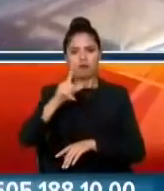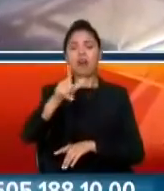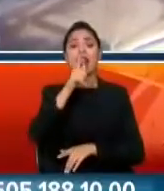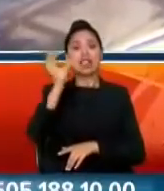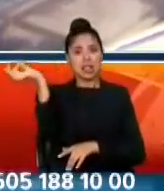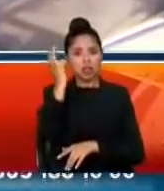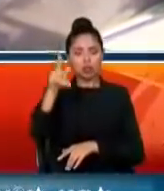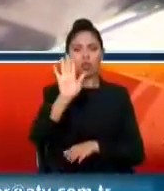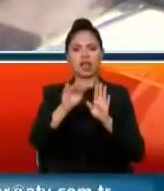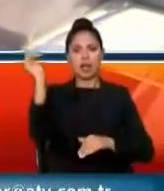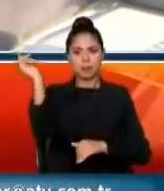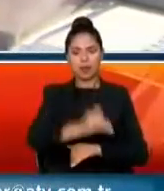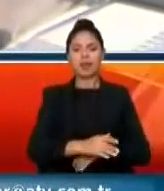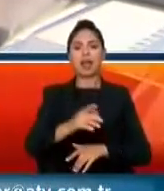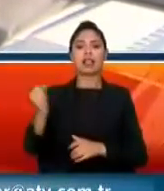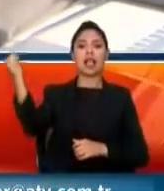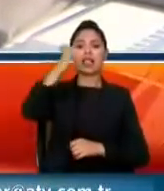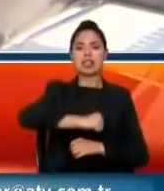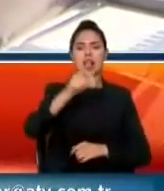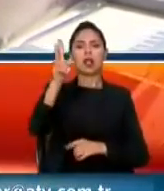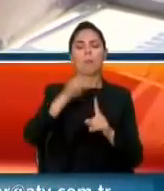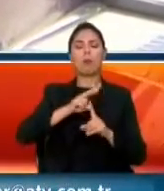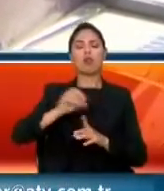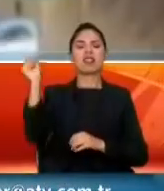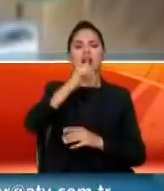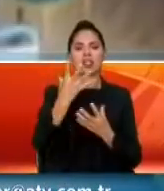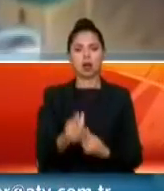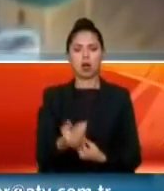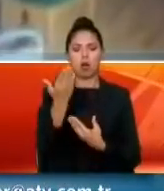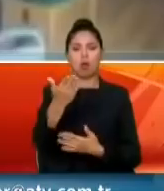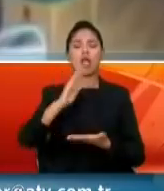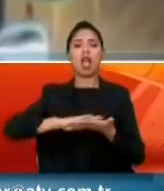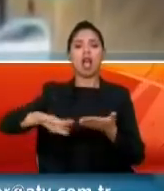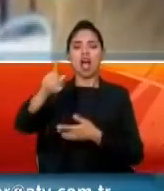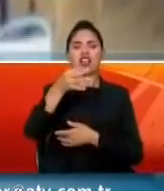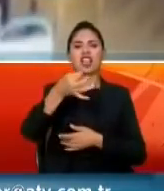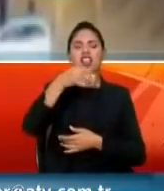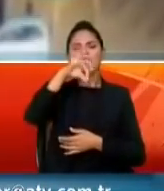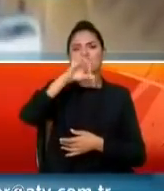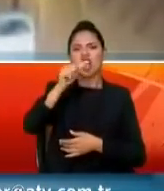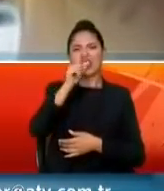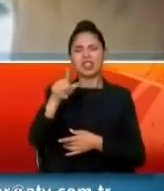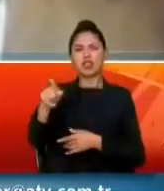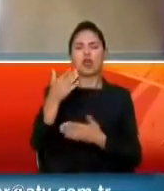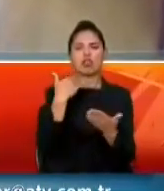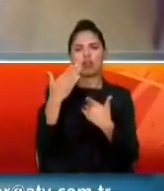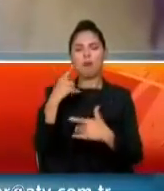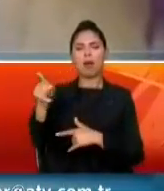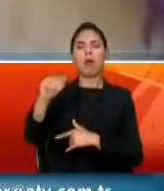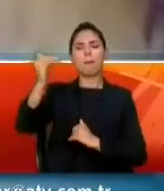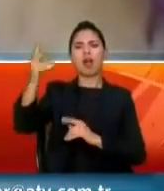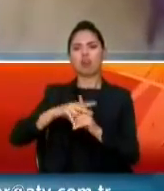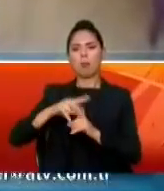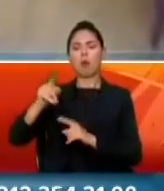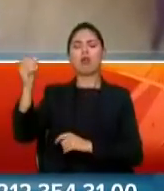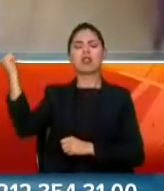kapıya geldiğinde saldırganlar bu kez polise saldırdı. Arkadaşıyla çay içerken olayın tam ortasında kalan polise de